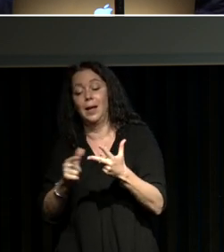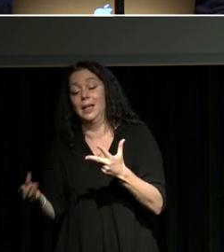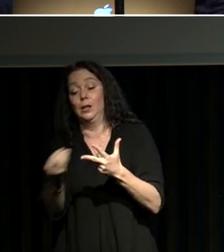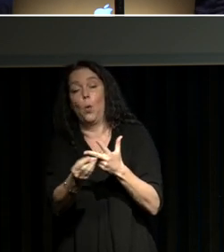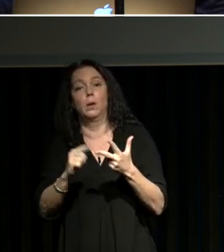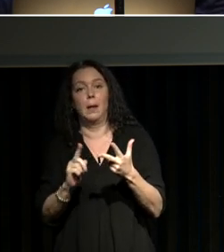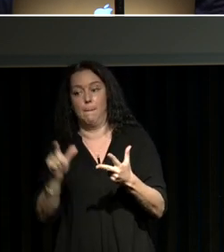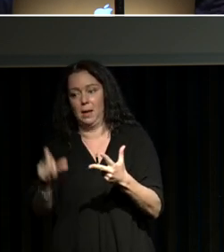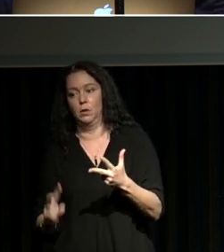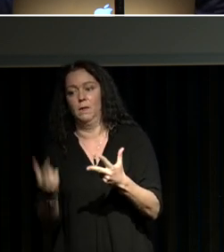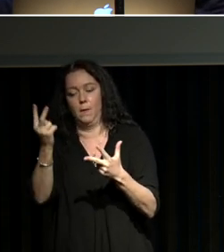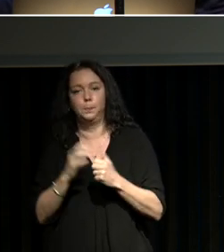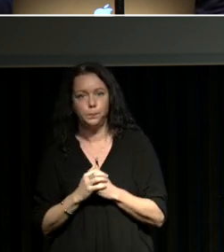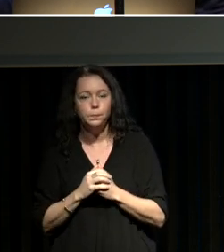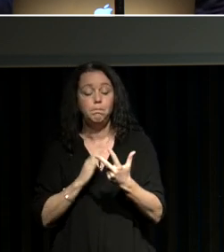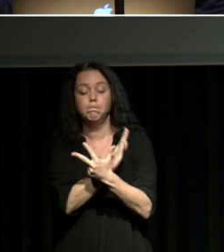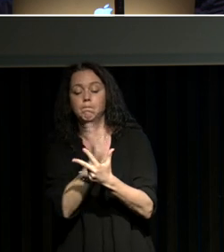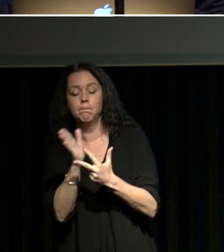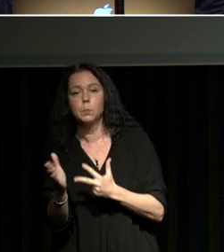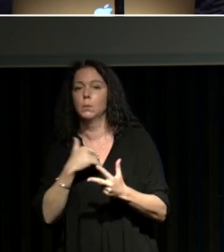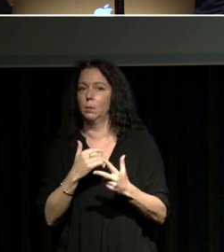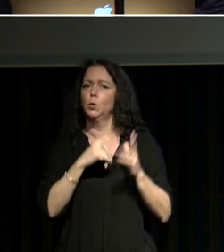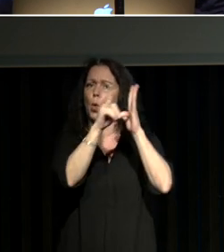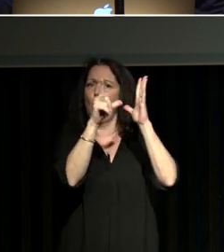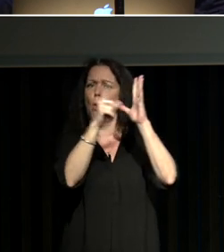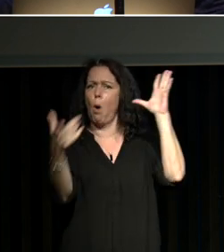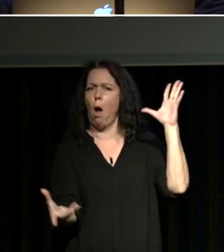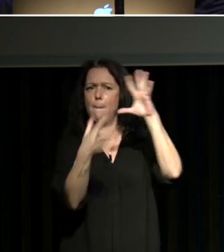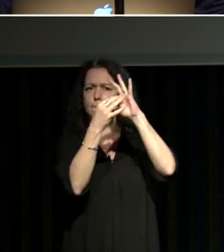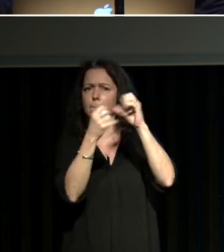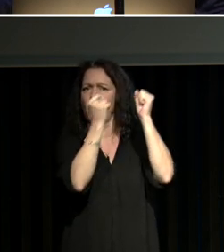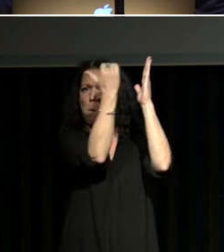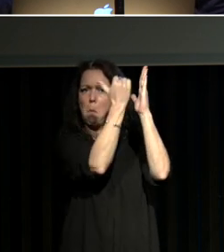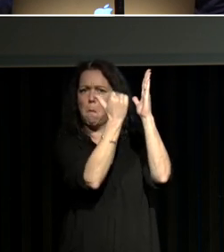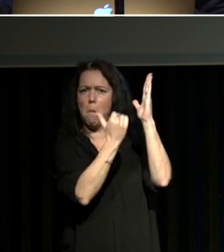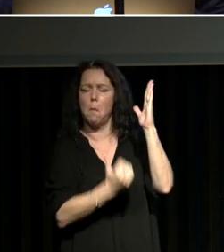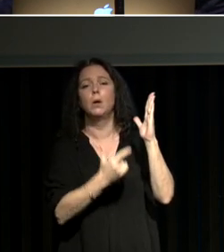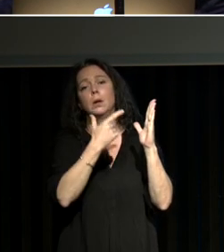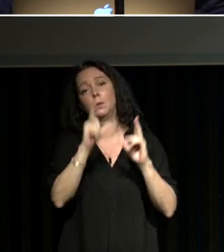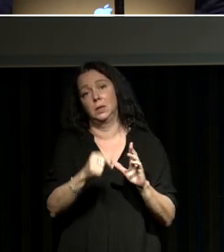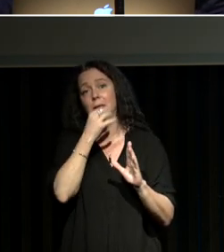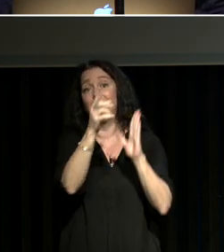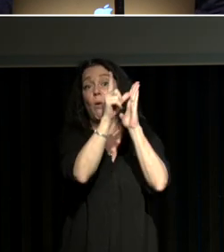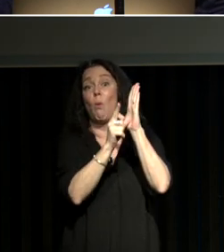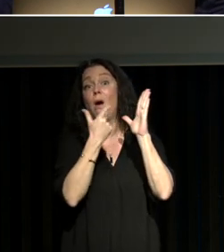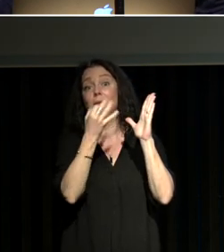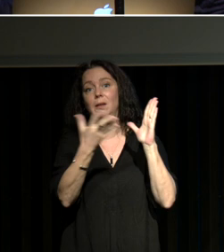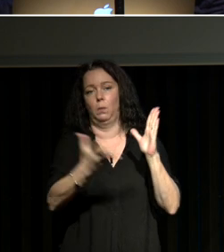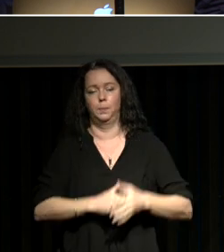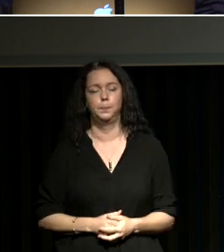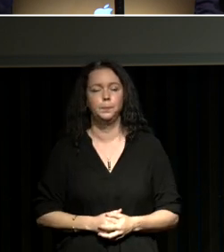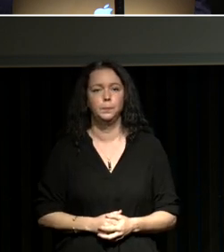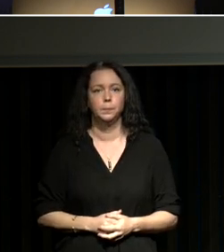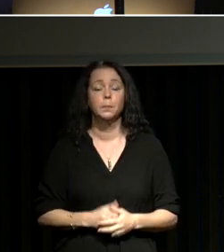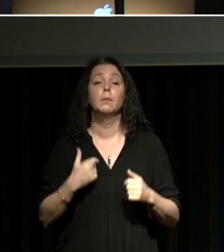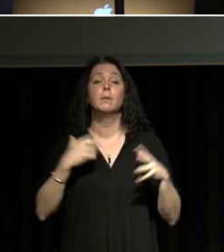Bien évidemment, ces pratiques sont extrêmement encadrées sur le plan législatif et je vous ferai un petit rappel de ce qu'est la loi. Vous avez résumé